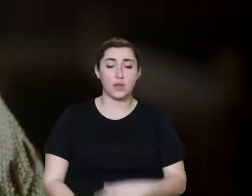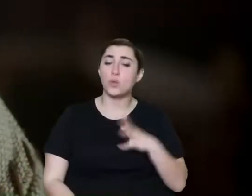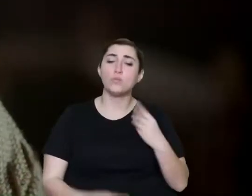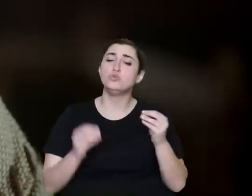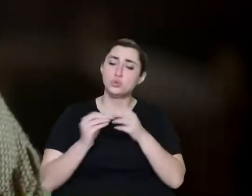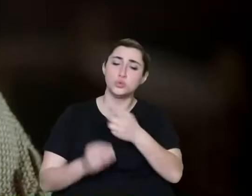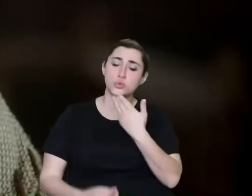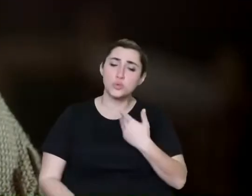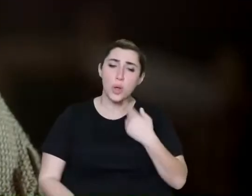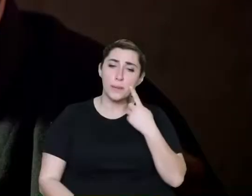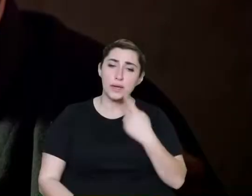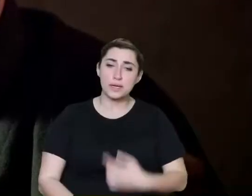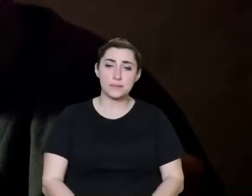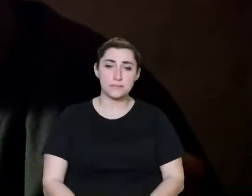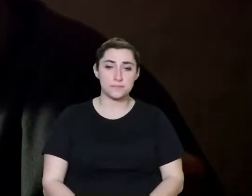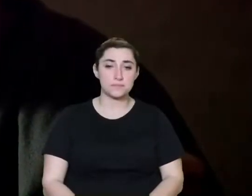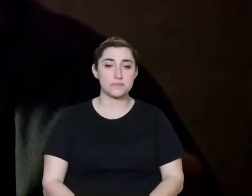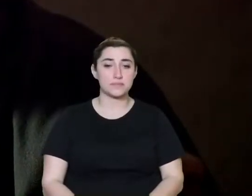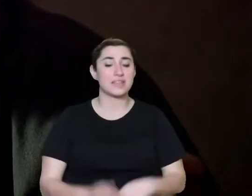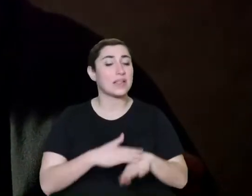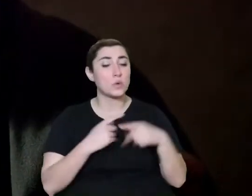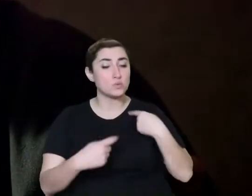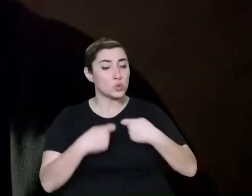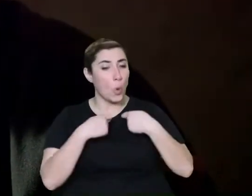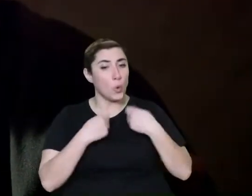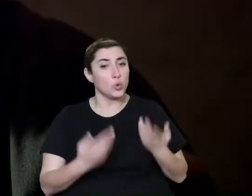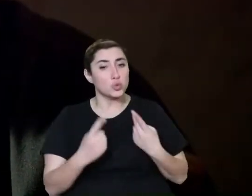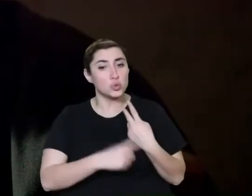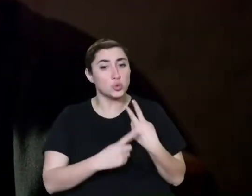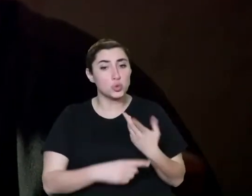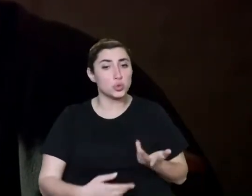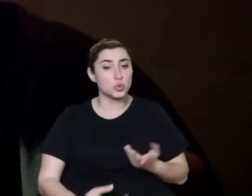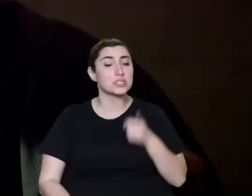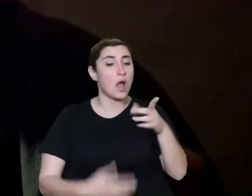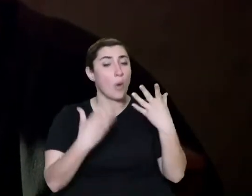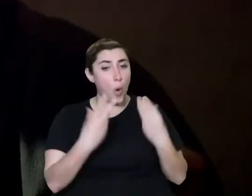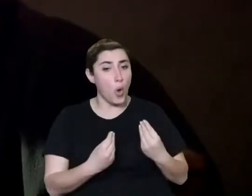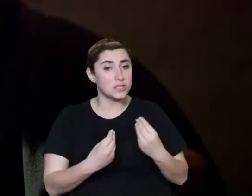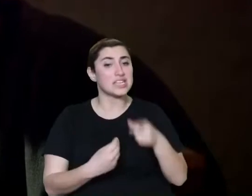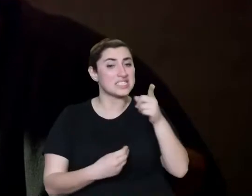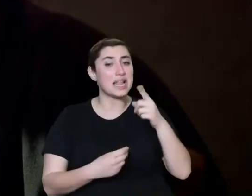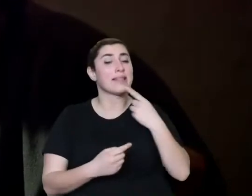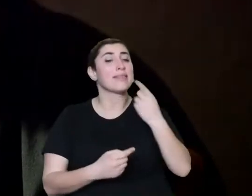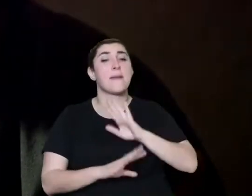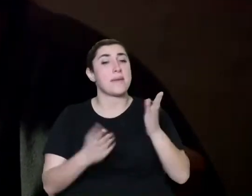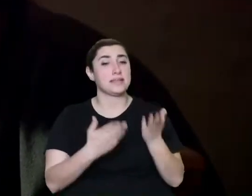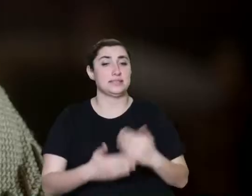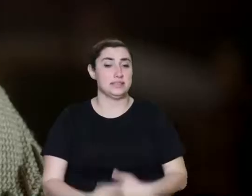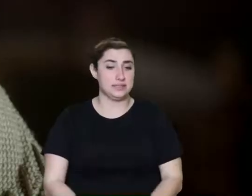Neymiş suçu onu de o vakit. Niye zora koşarsın beni Yunus? Sen olsan sen de demezdin